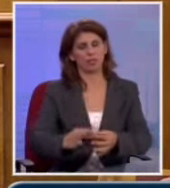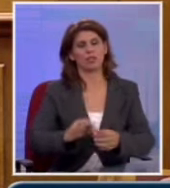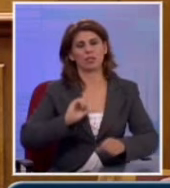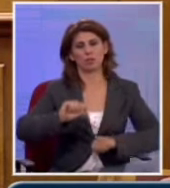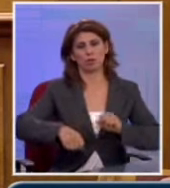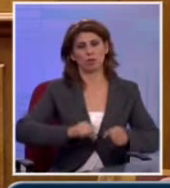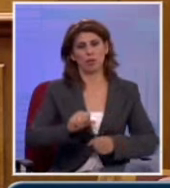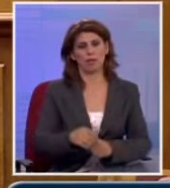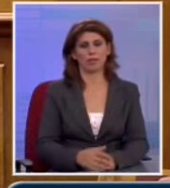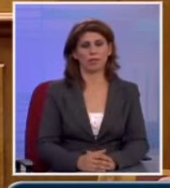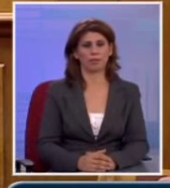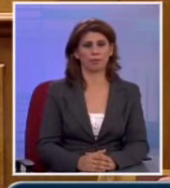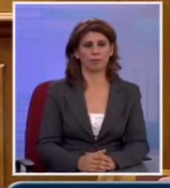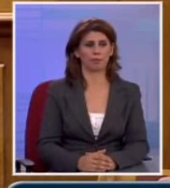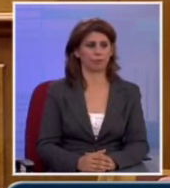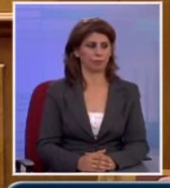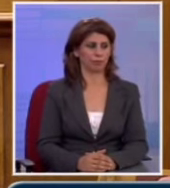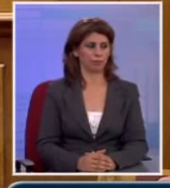προσπάθειές μας.